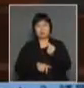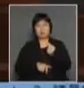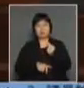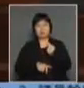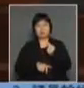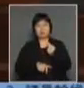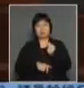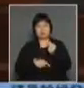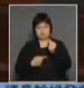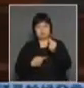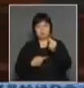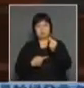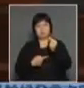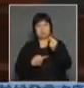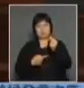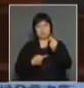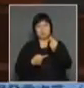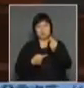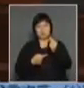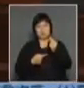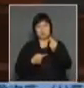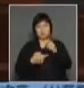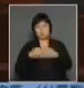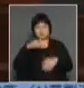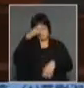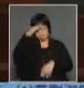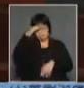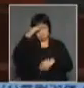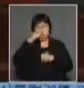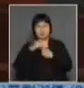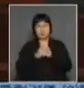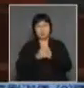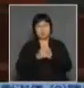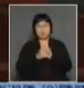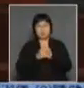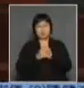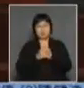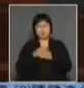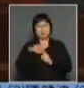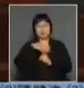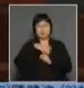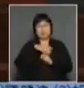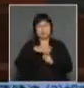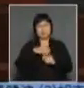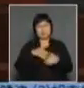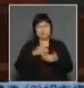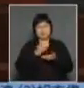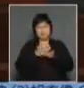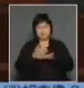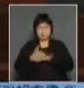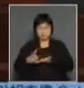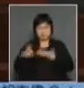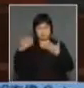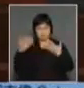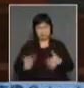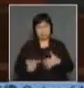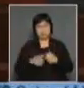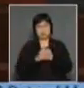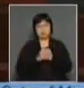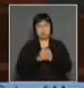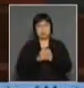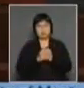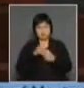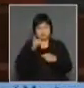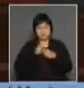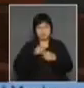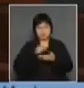10月1日警方是在金鐘清場之後呢，我相信呢一定在立法會又